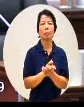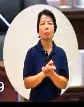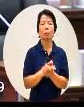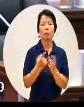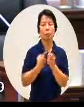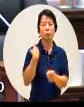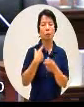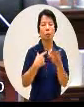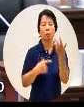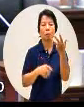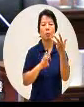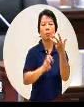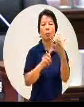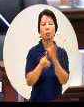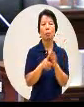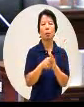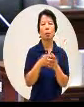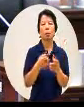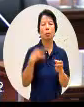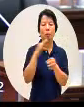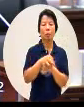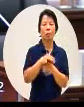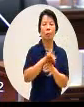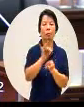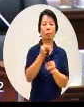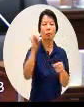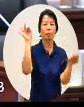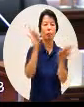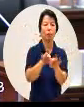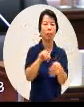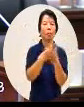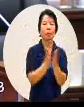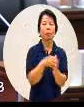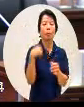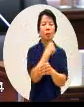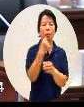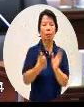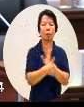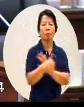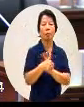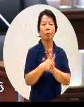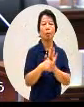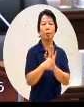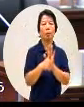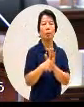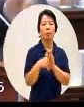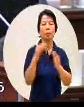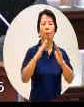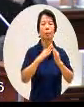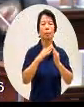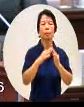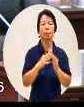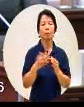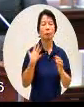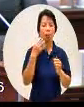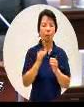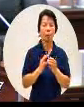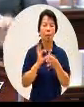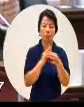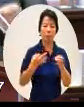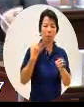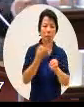去年8月30號我出一百萬給台灣戲劇表演家因為不給他錢